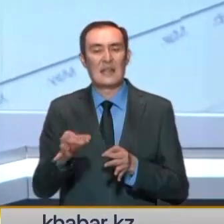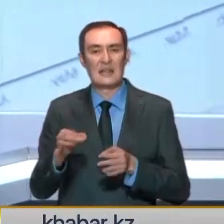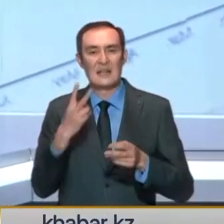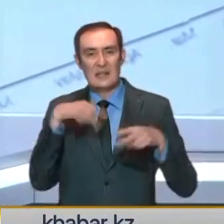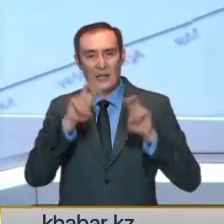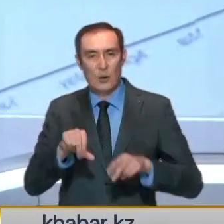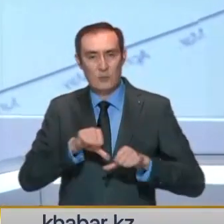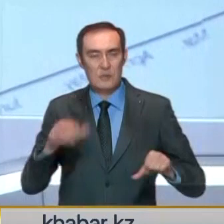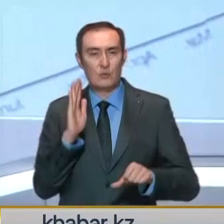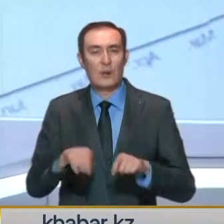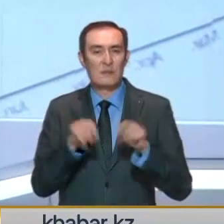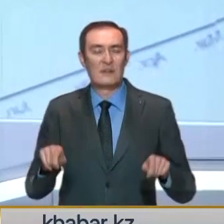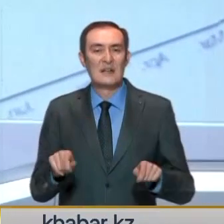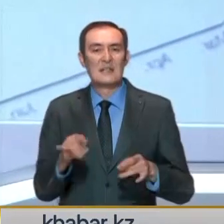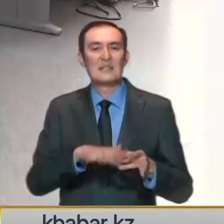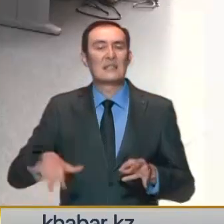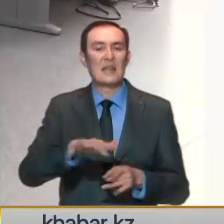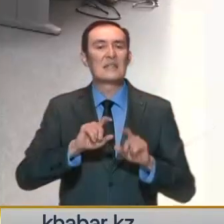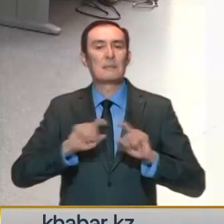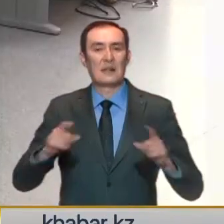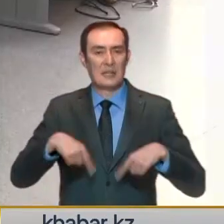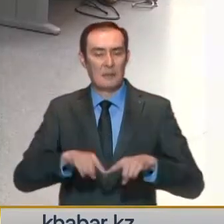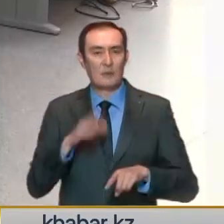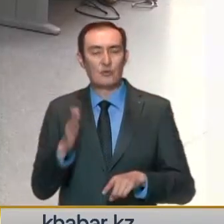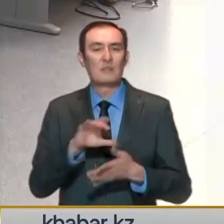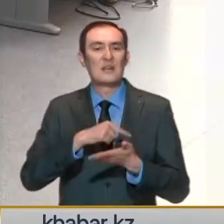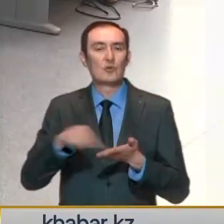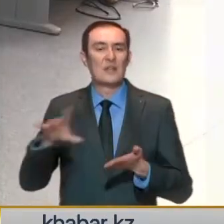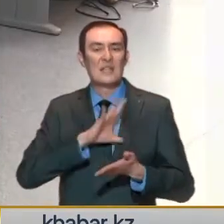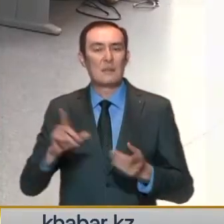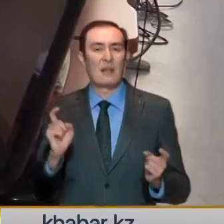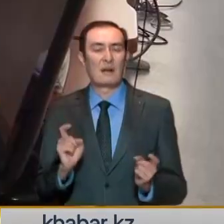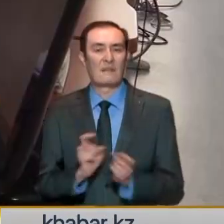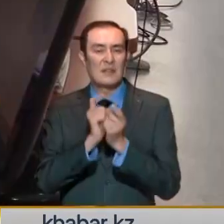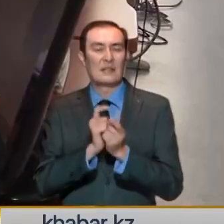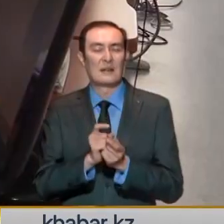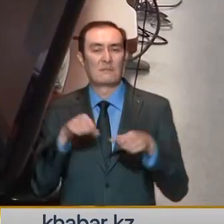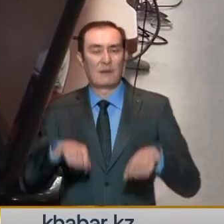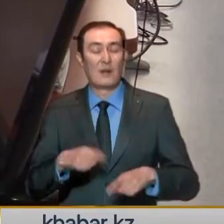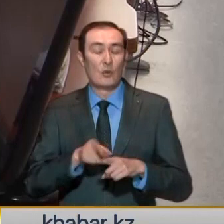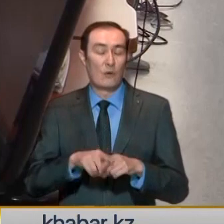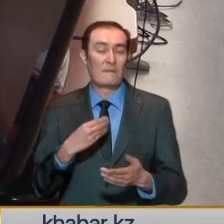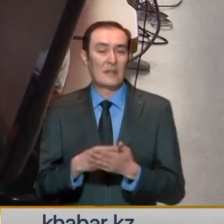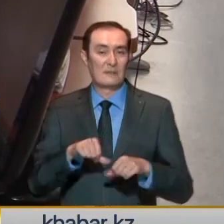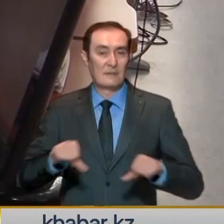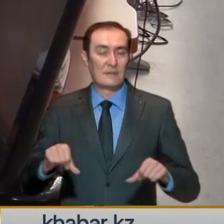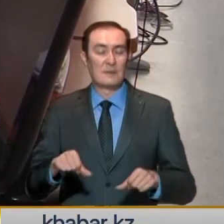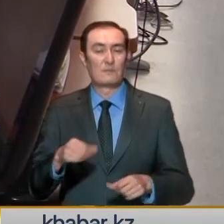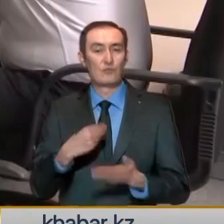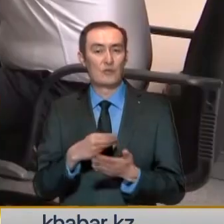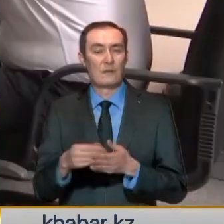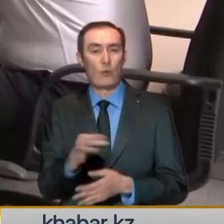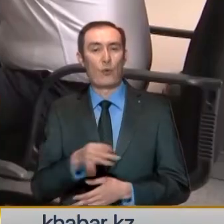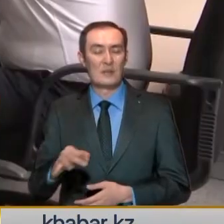ревизионных комиссий будут образованы территориальные департаменты. Это позволит исключить конфликт интересов. Ну а пока ревкомиссии финансируются из местных